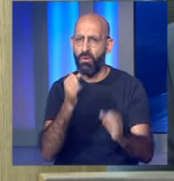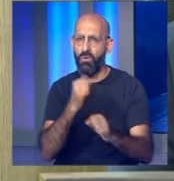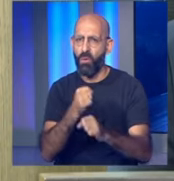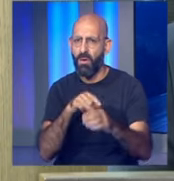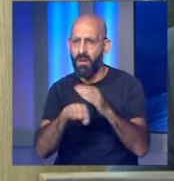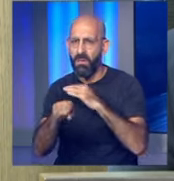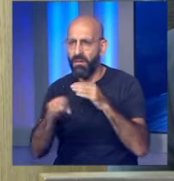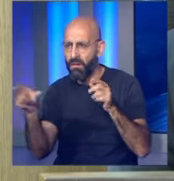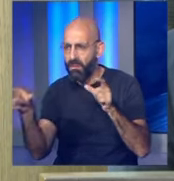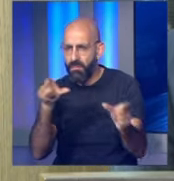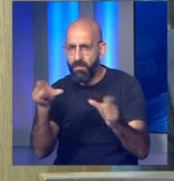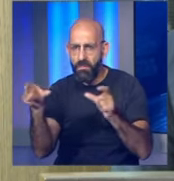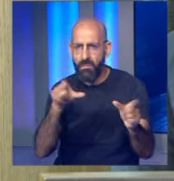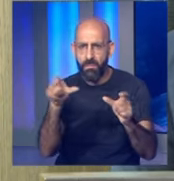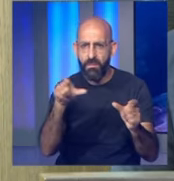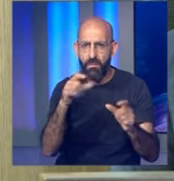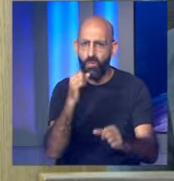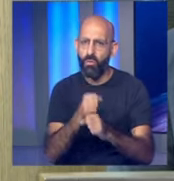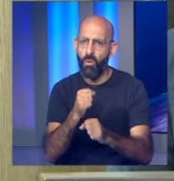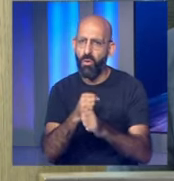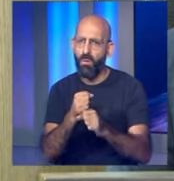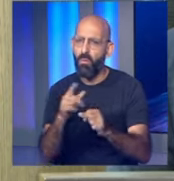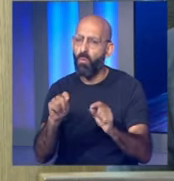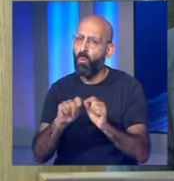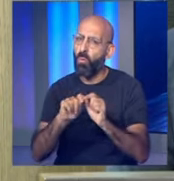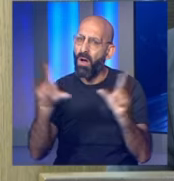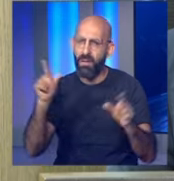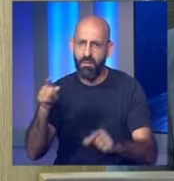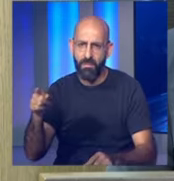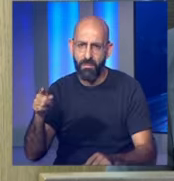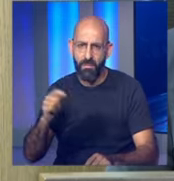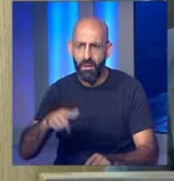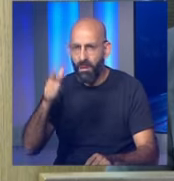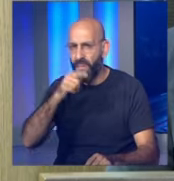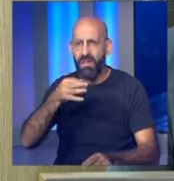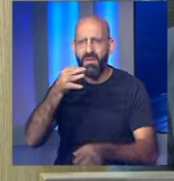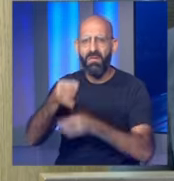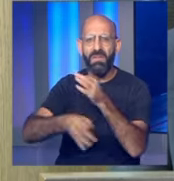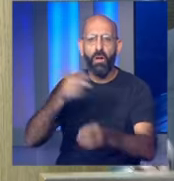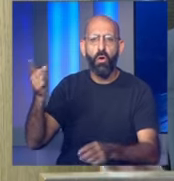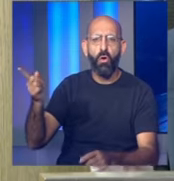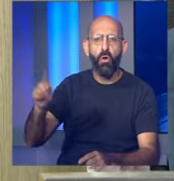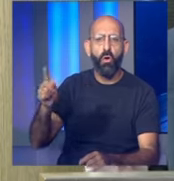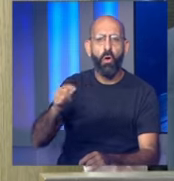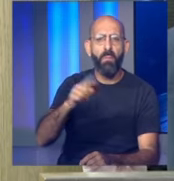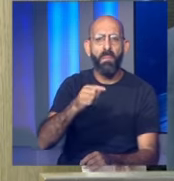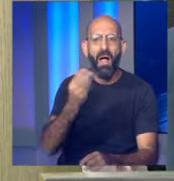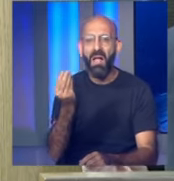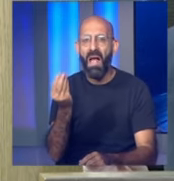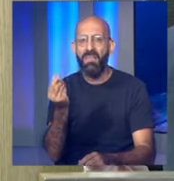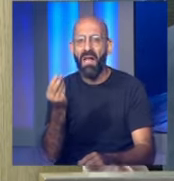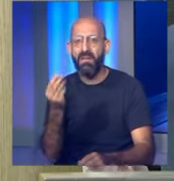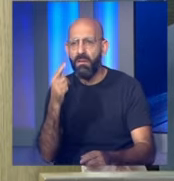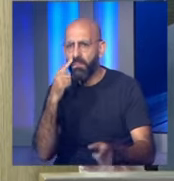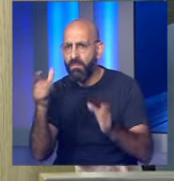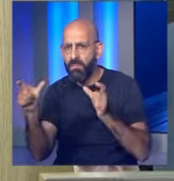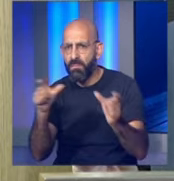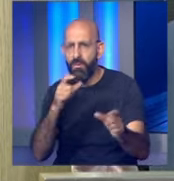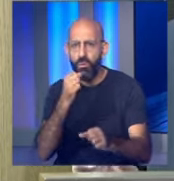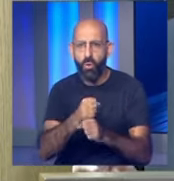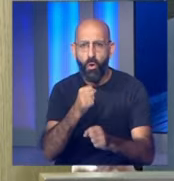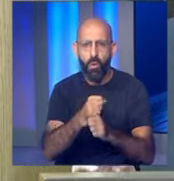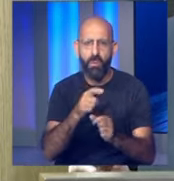دعينا القوى الأمنية والعسكرية أن تنظم أمور النازحين في كل المناطق حتى ما نخلق بعض التفاصيل اليومية إذا